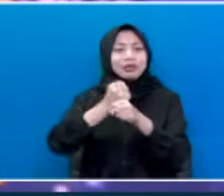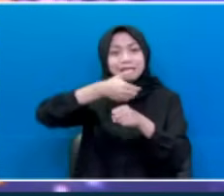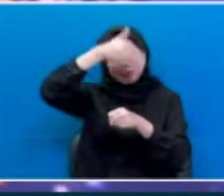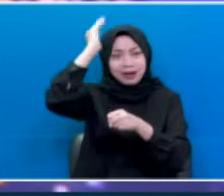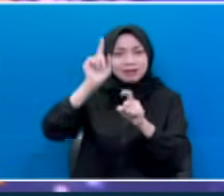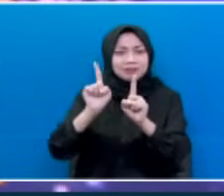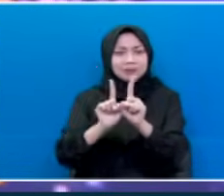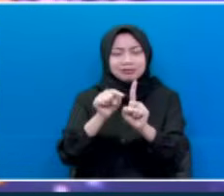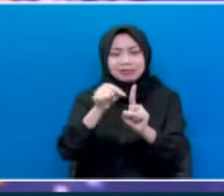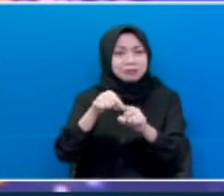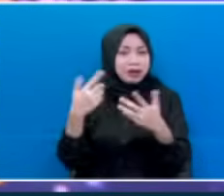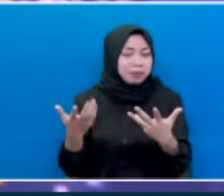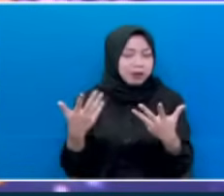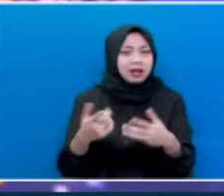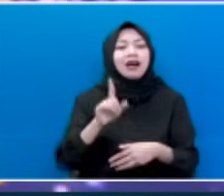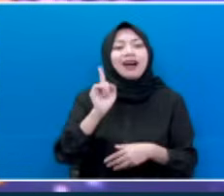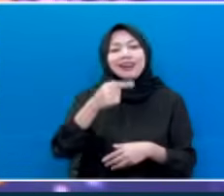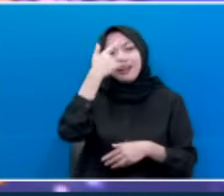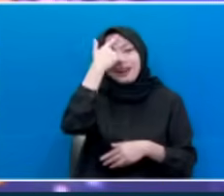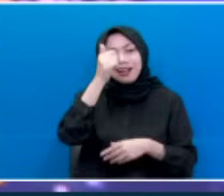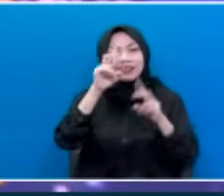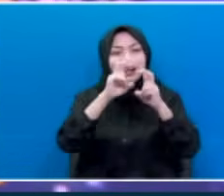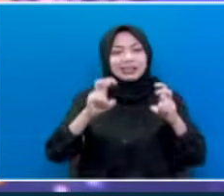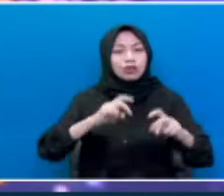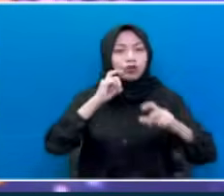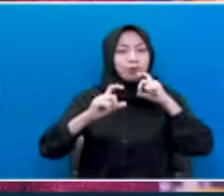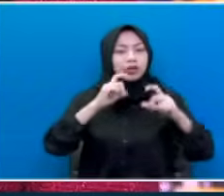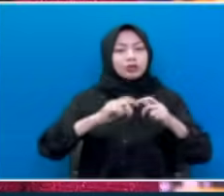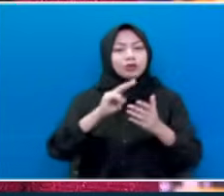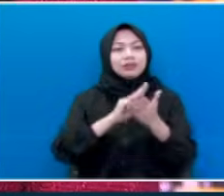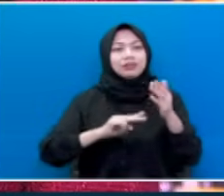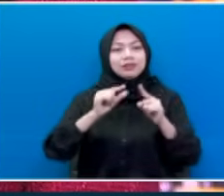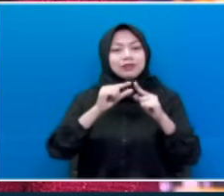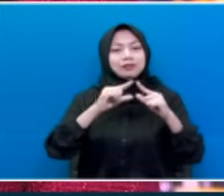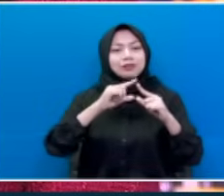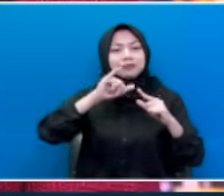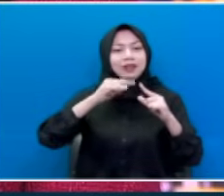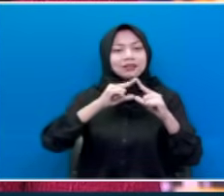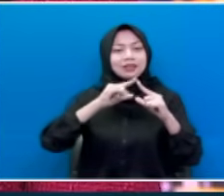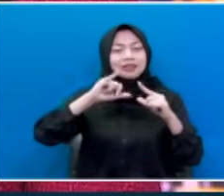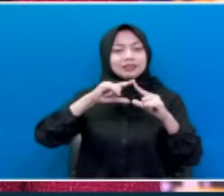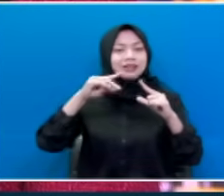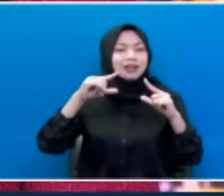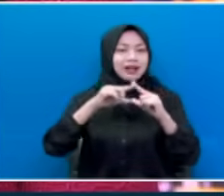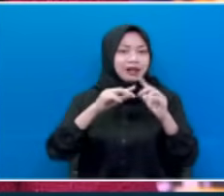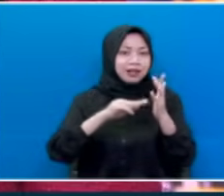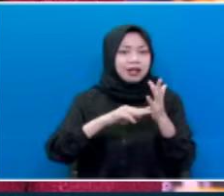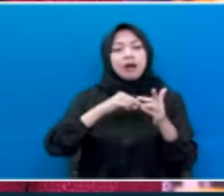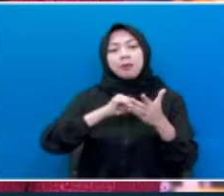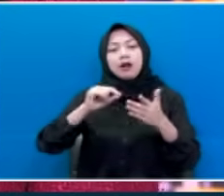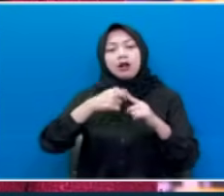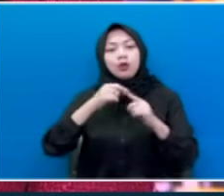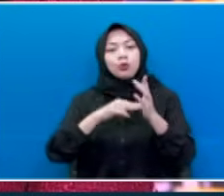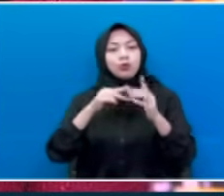bersama Kunto Adi wibo analis komunikasi politik unpat Selamat malam Mas Kunto Selamat malam paktia Mas Kunto kalau kita lihat